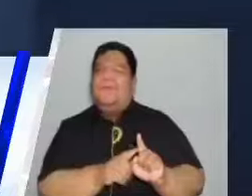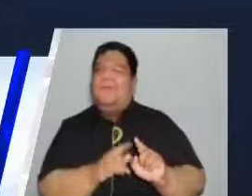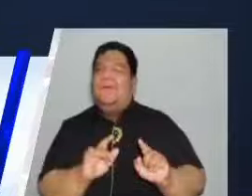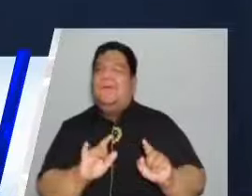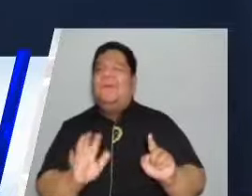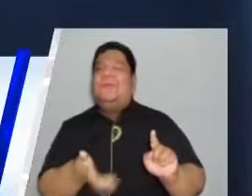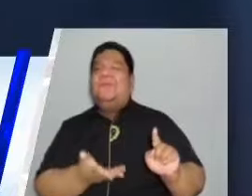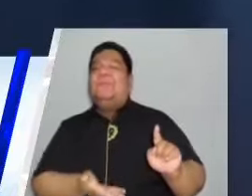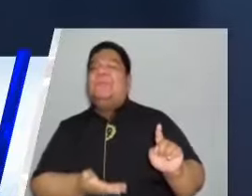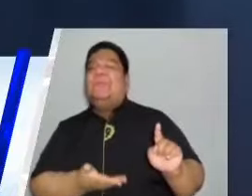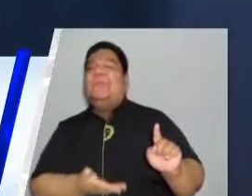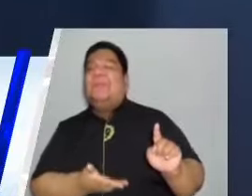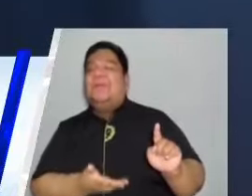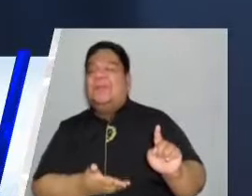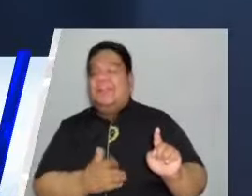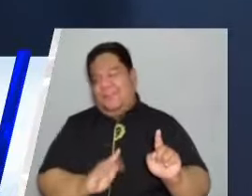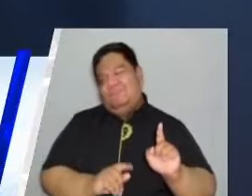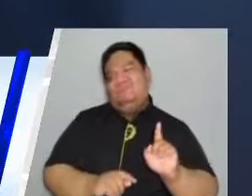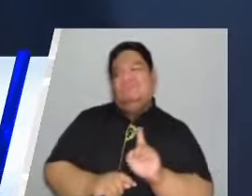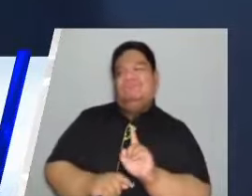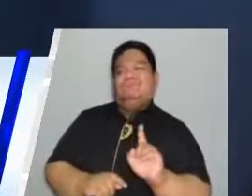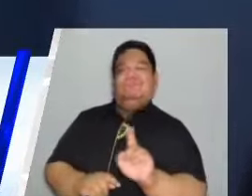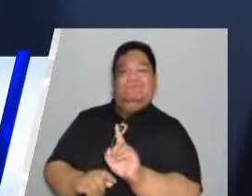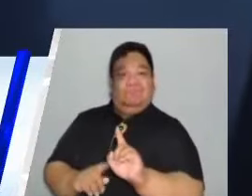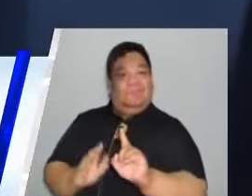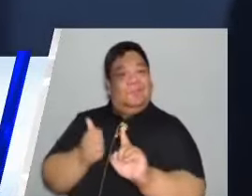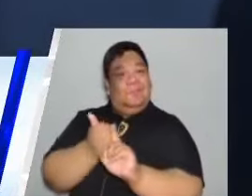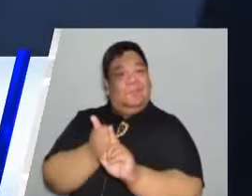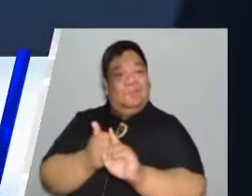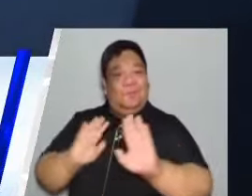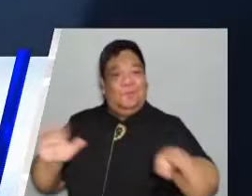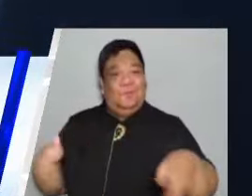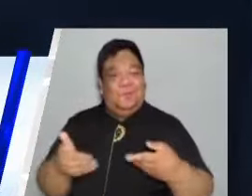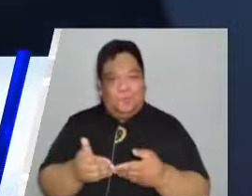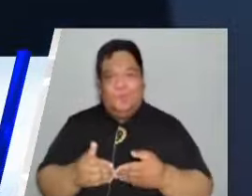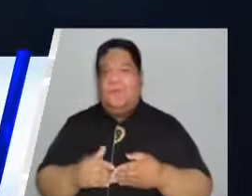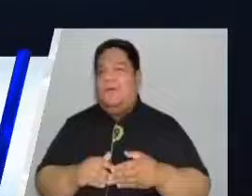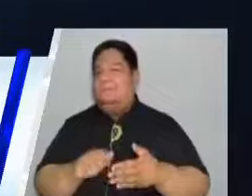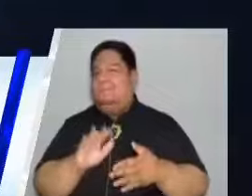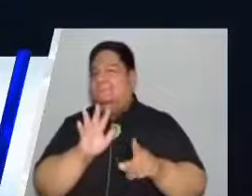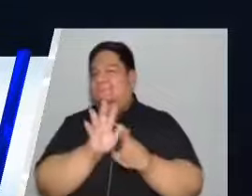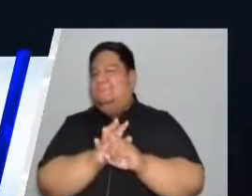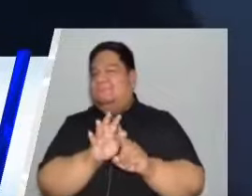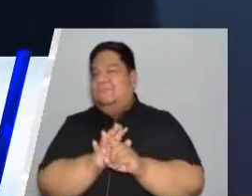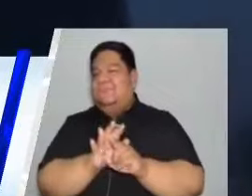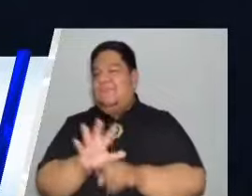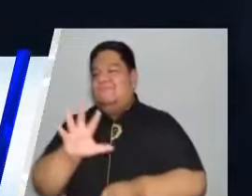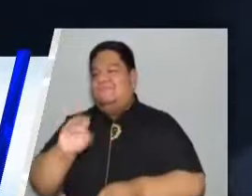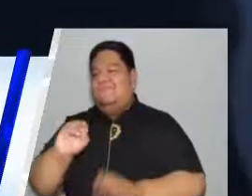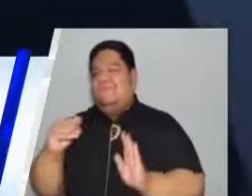na pagpapakilala sa klase ni Princess, may mahigit 50,000 reactions na sa Facebook.